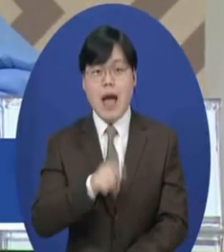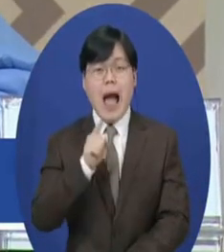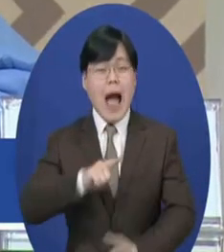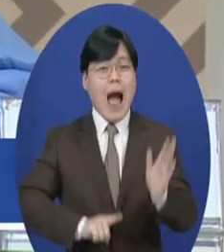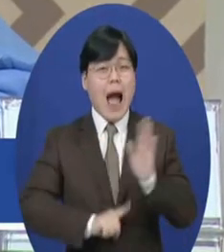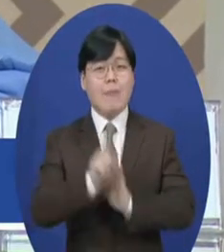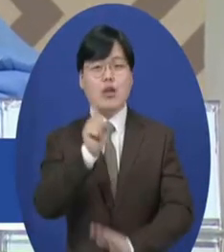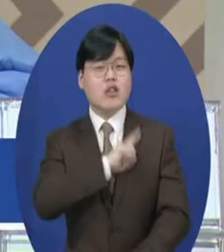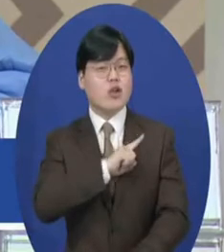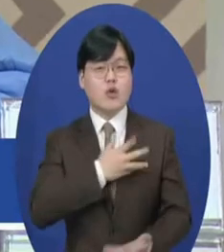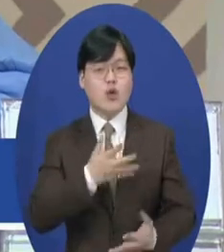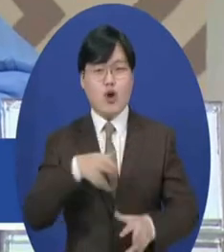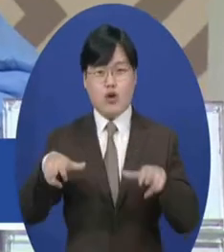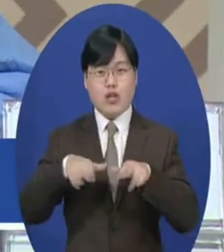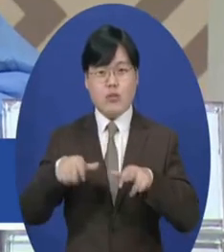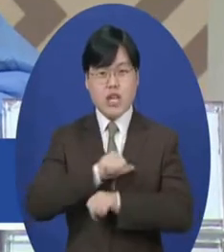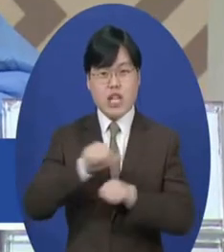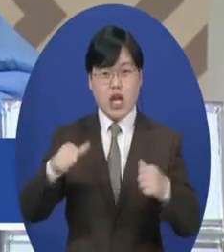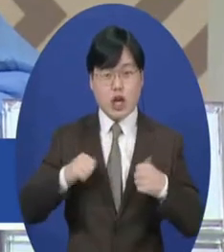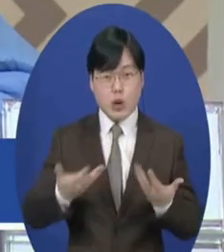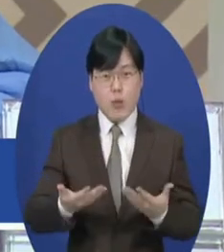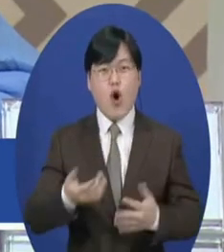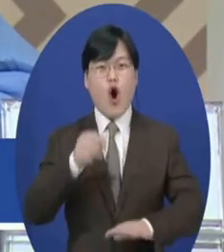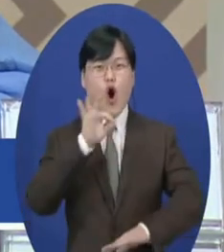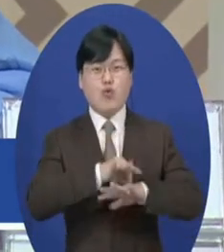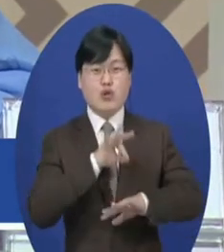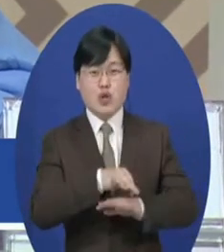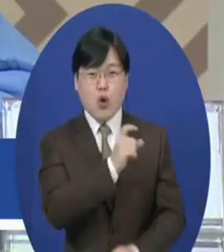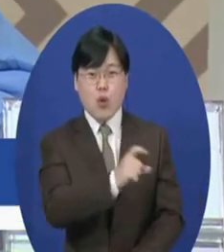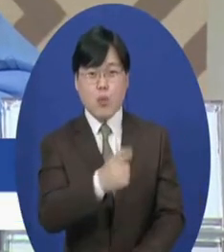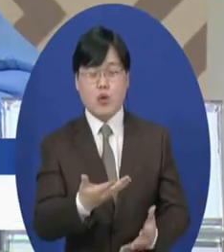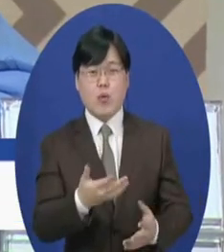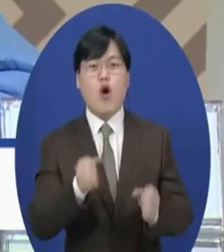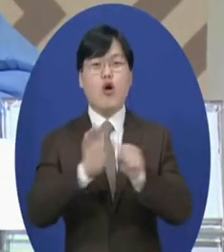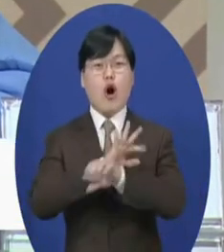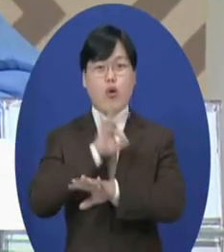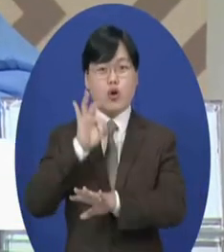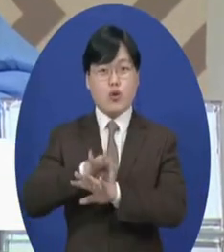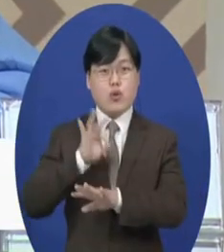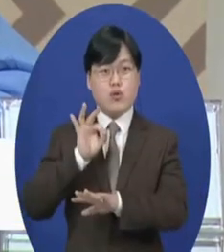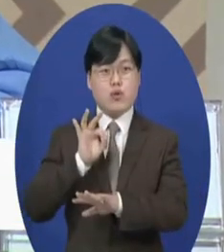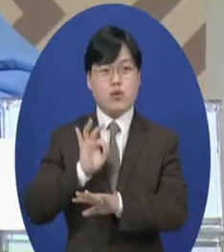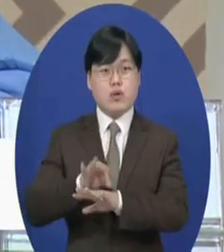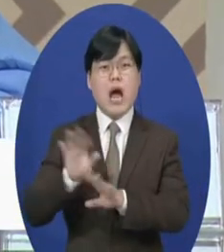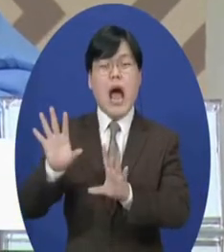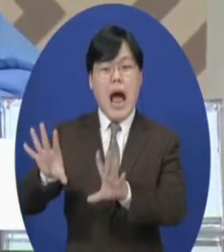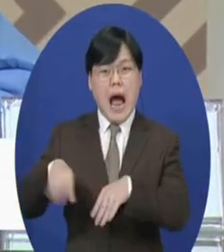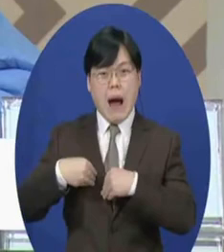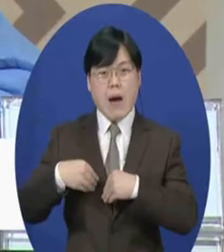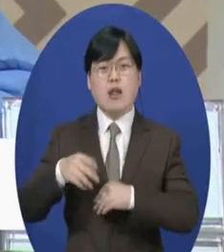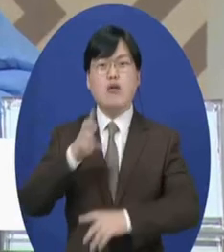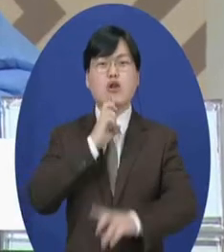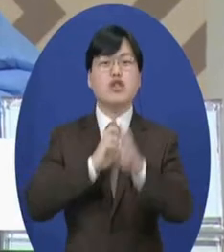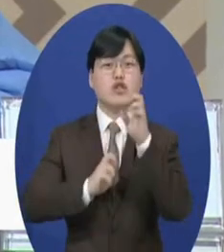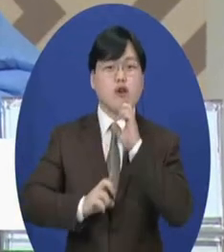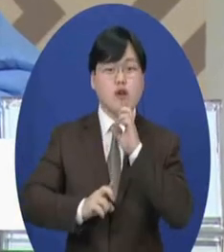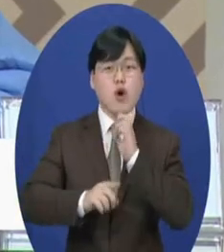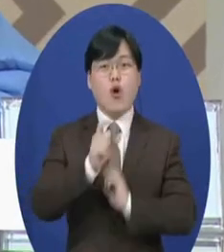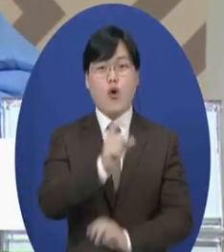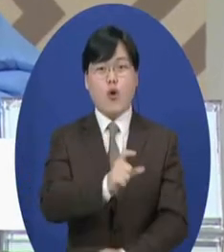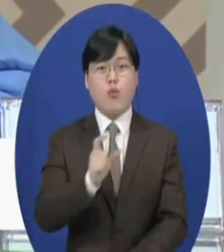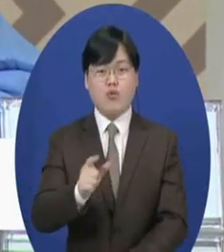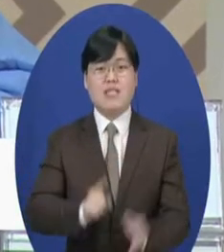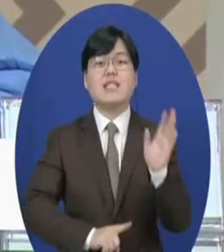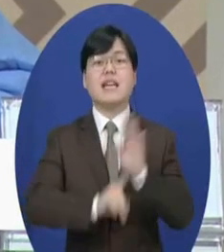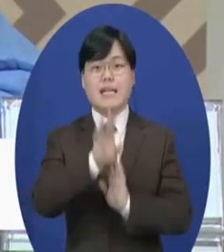Нийт тэргуунд одоо манай хүчин бэхжилттэй иргэд замун суур өвчтэй коронавирус халдвар цаг тахал авал хамгийн эрсдэлтэй байгаа бүлгээс эхлэн